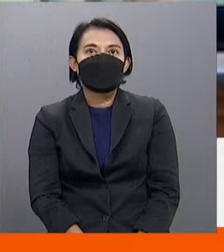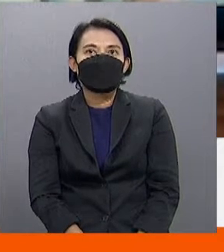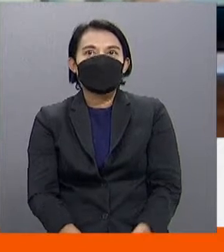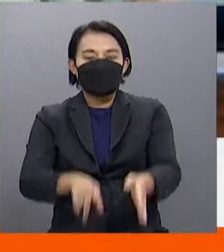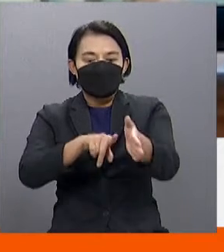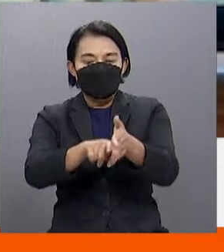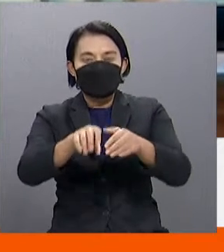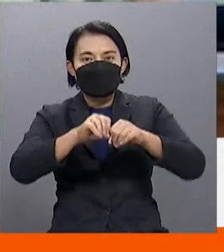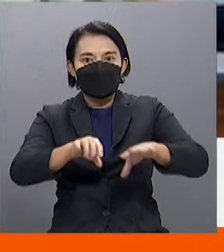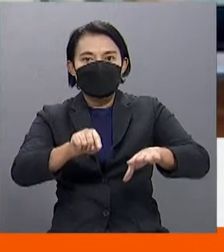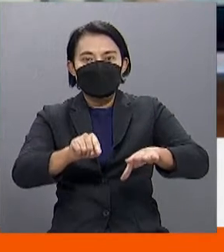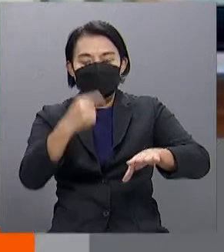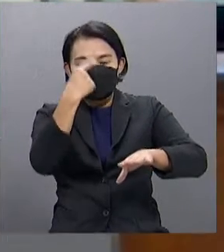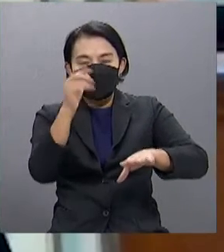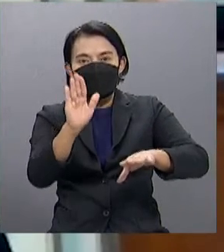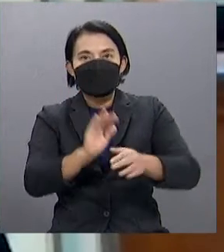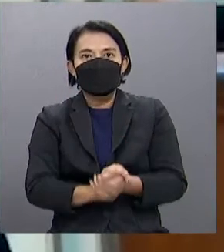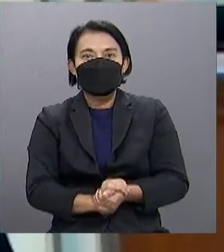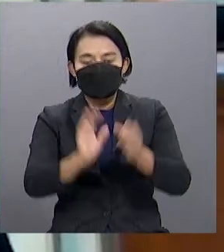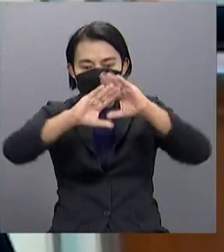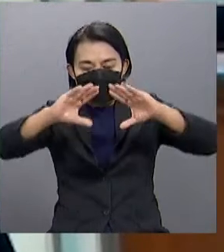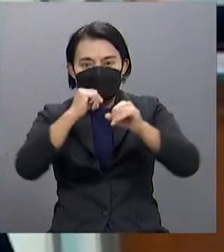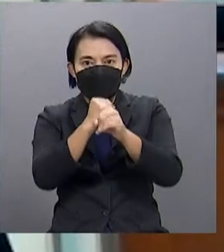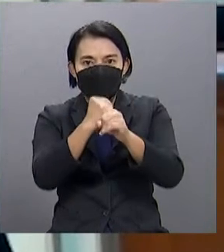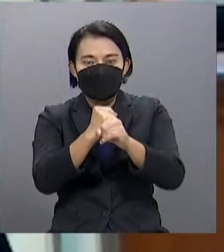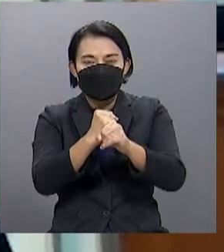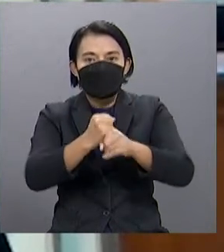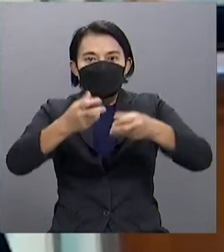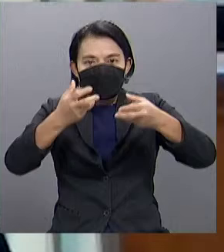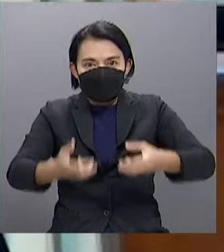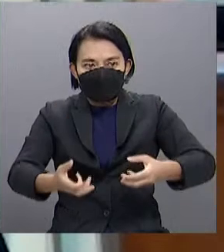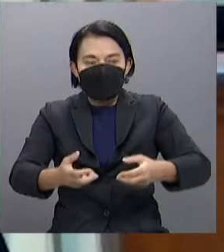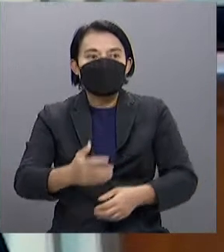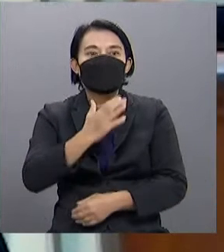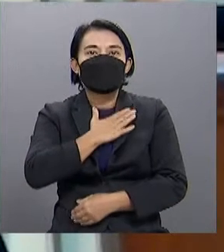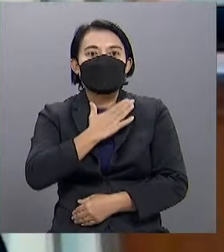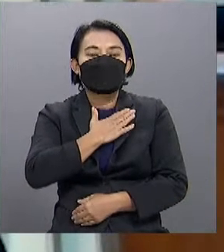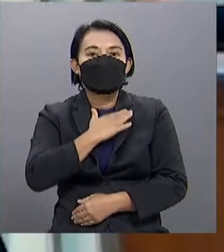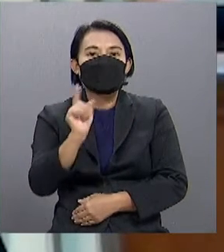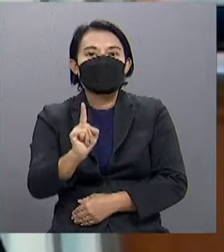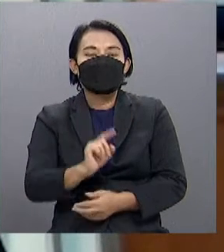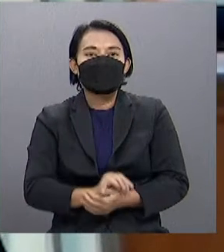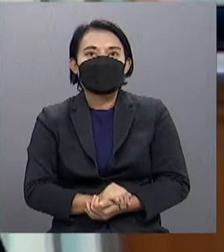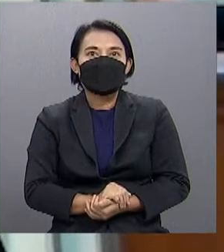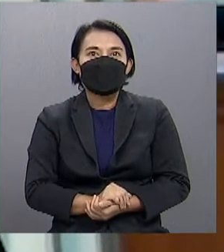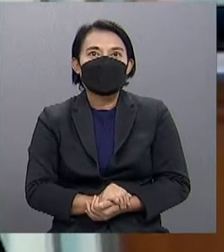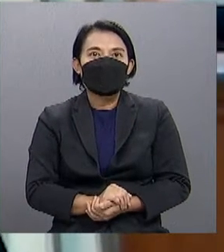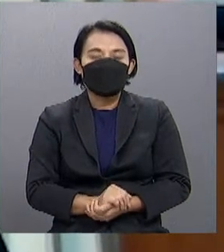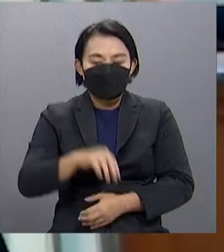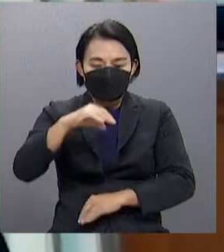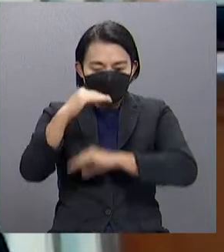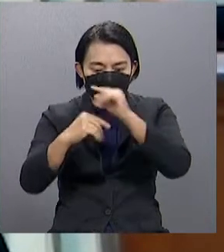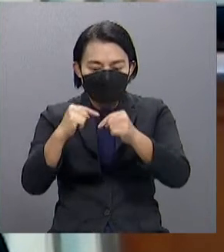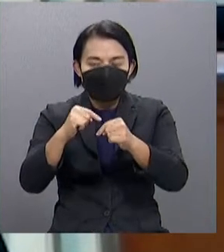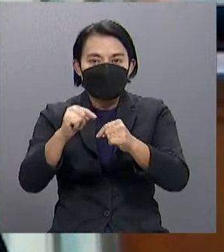ภาครัฐก็ทำงานกันค่อนข้างหนักแล้วเนี่ยเราในฐานะขององค์กรพัฒนาเอกชนที่ทำงานในพื้น